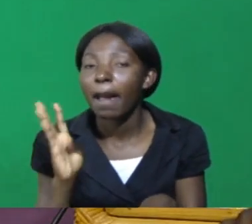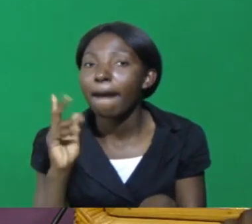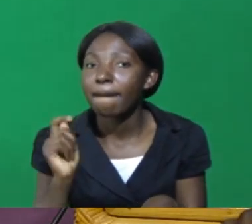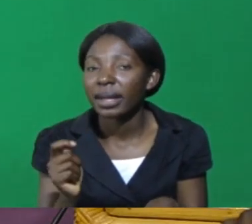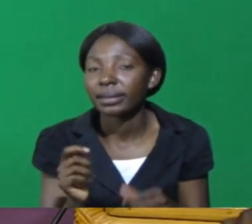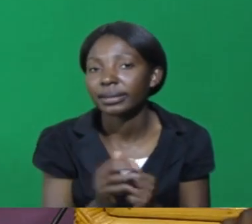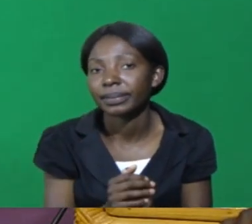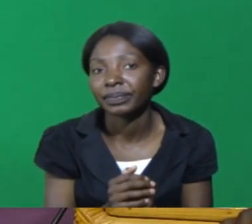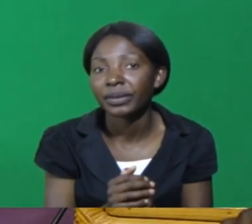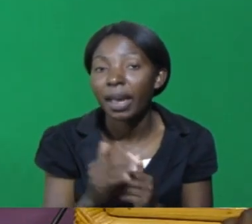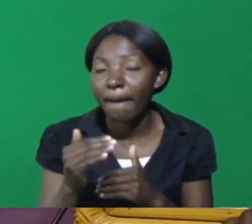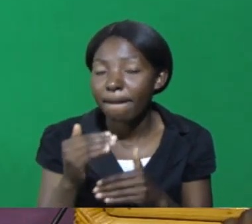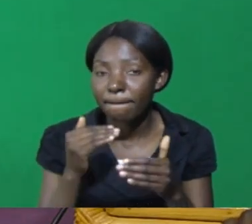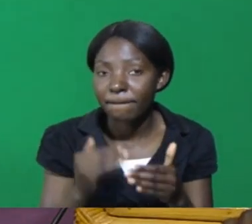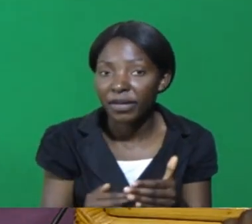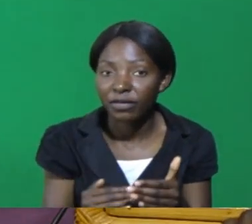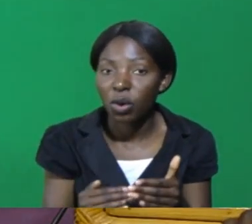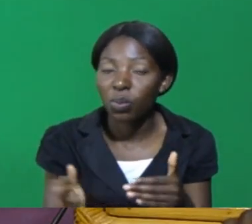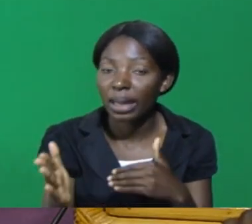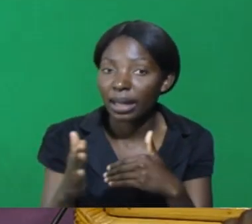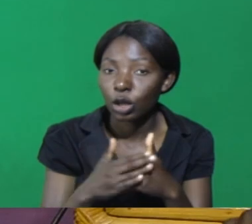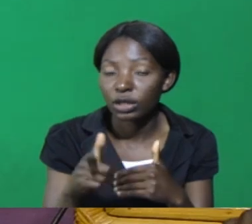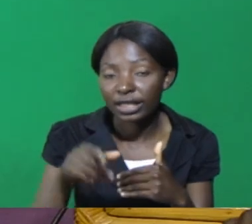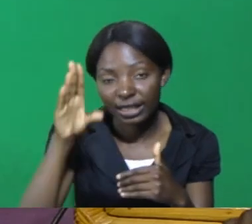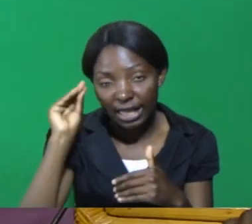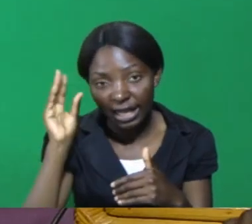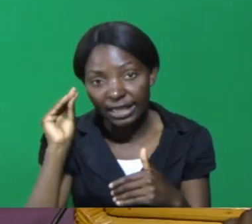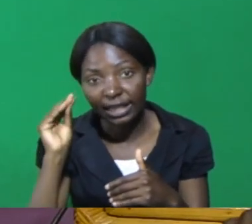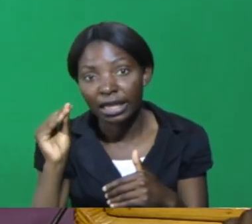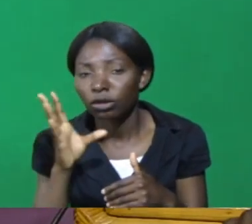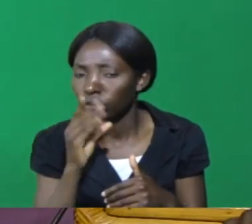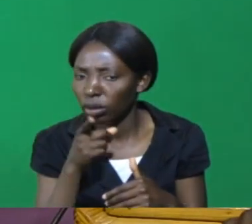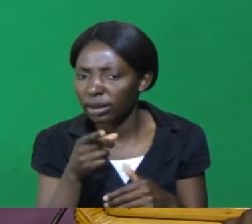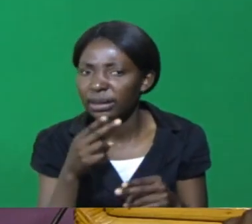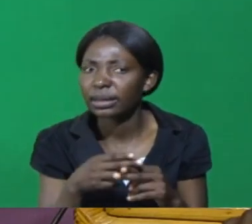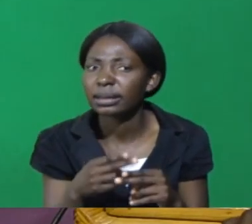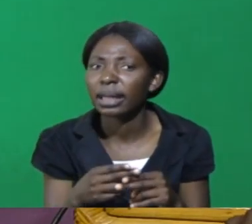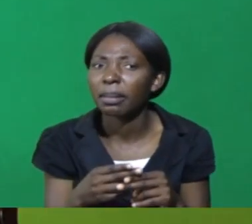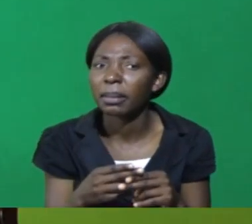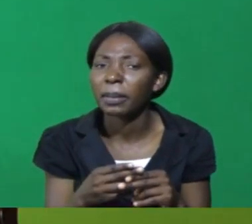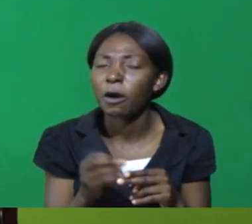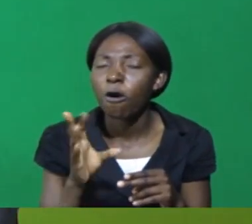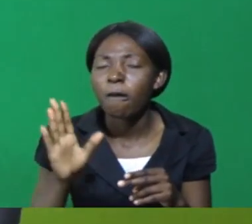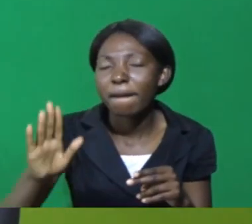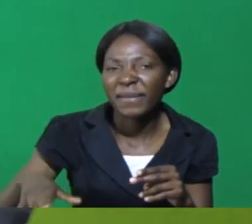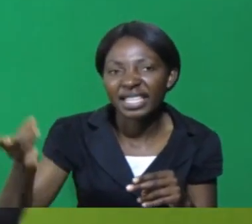ameno ndibatsirei ndisati ndangozvipembedza ndega kuateereri. Ndavaudza here mambo uyo akaprofitwa anomhura Mwari.